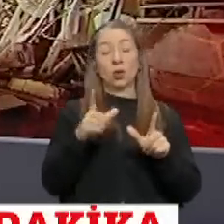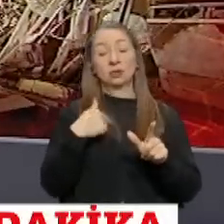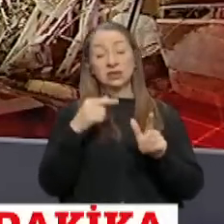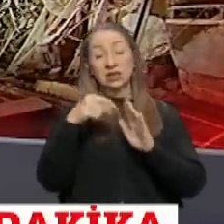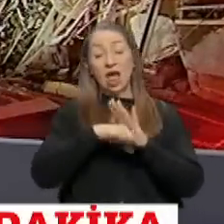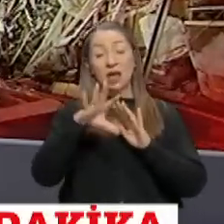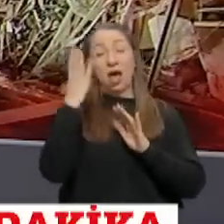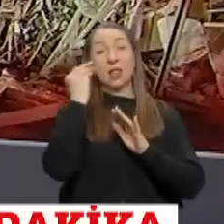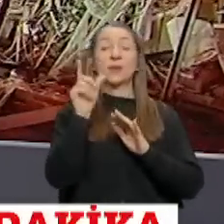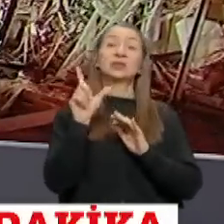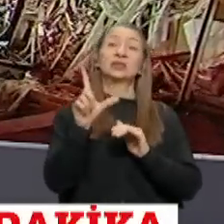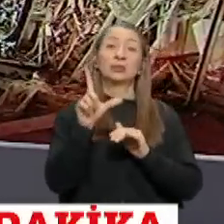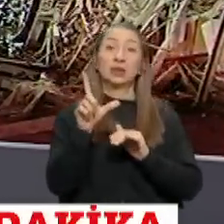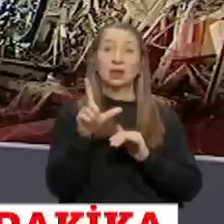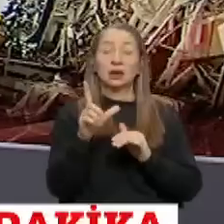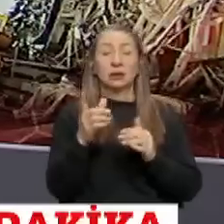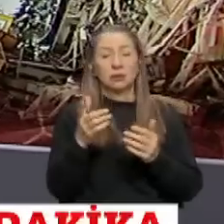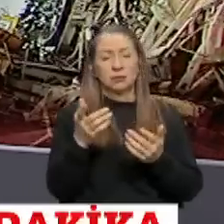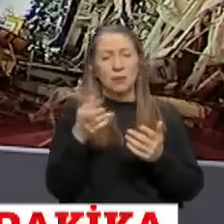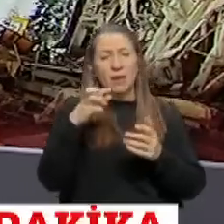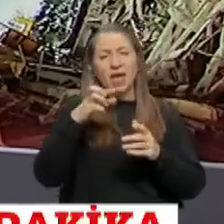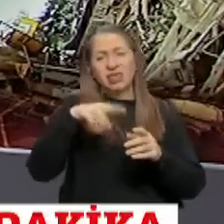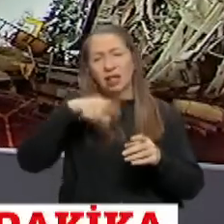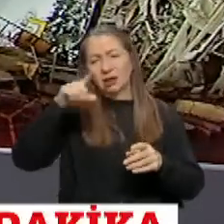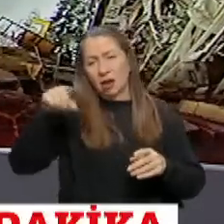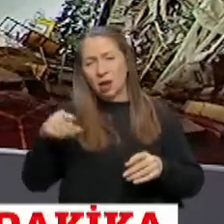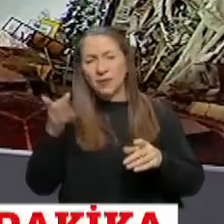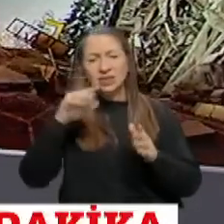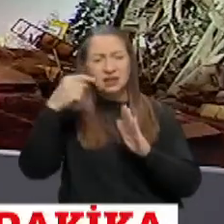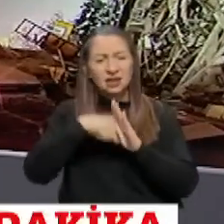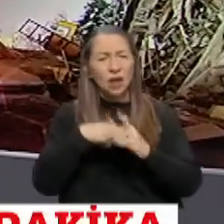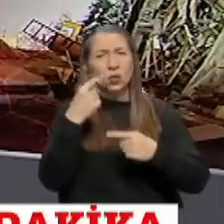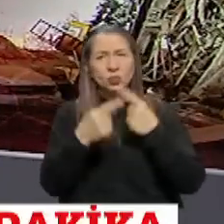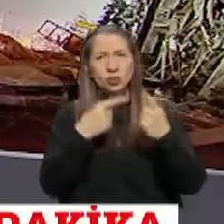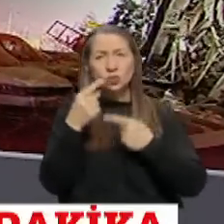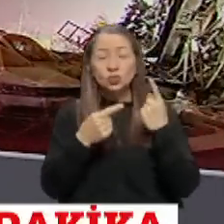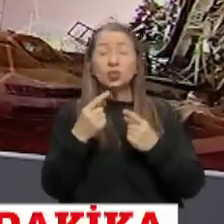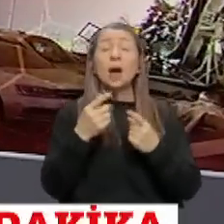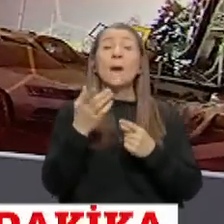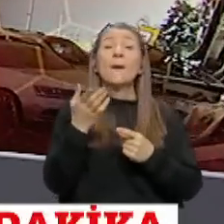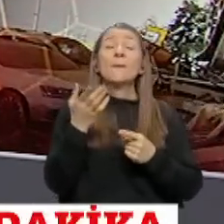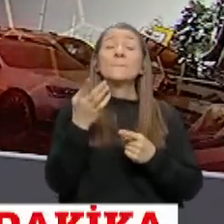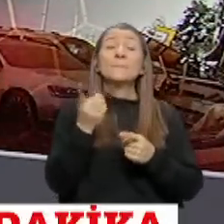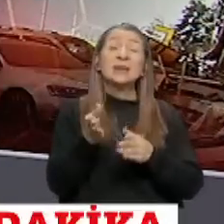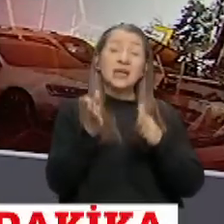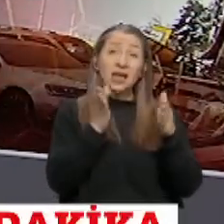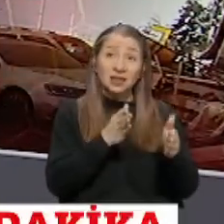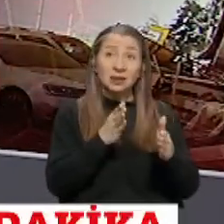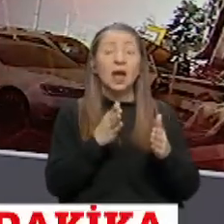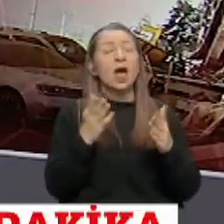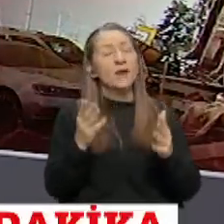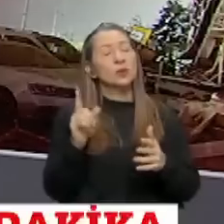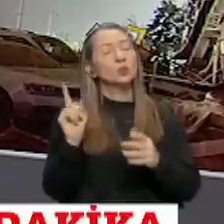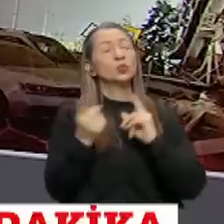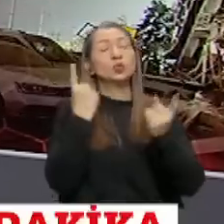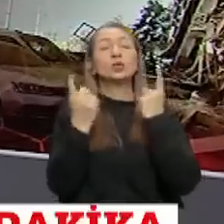detaylardan anlamalıymışız gibi P dalgalarından, başka detaylardan söz edip duruyoruz. Bir yandan da evet